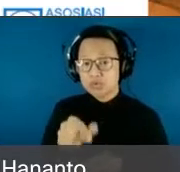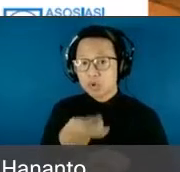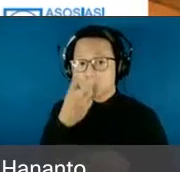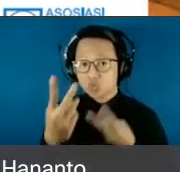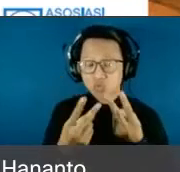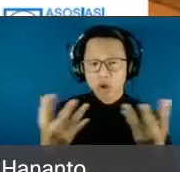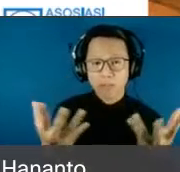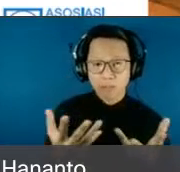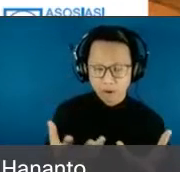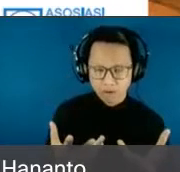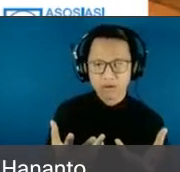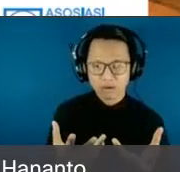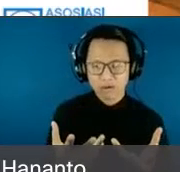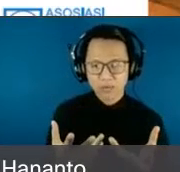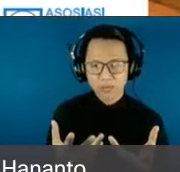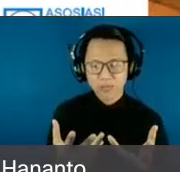kita lakukan